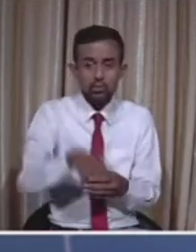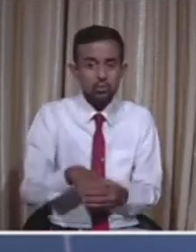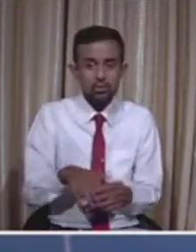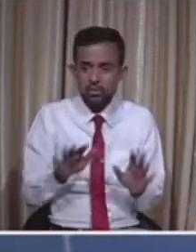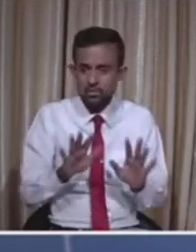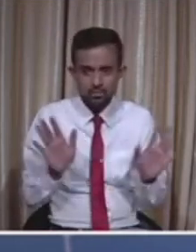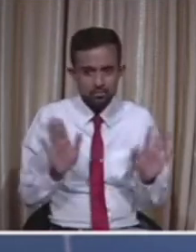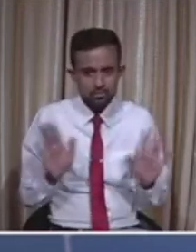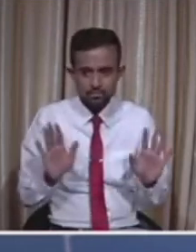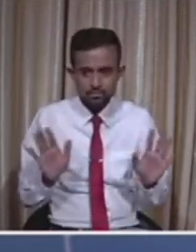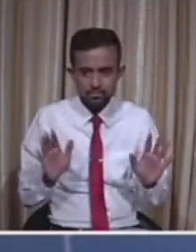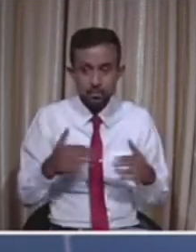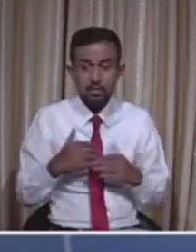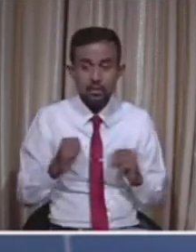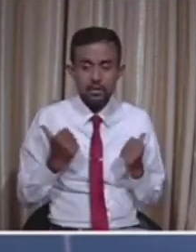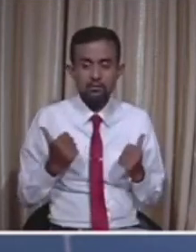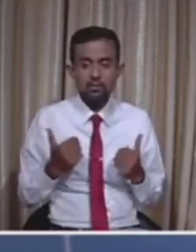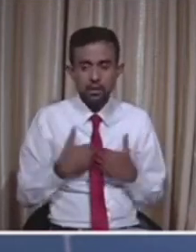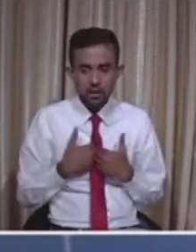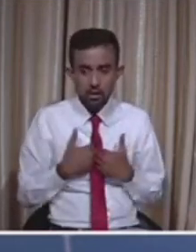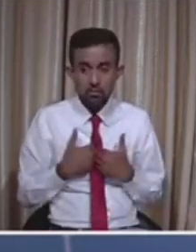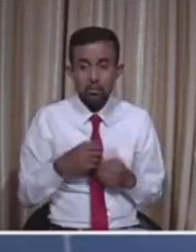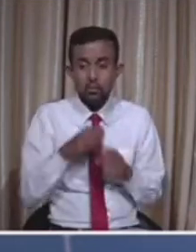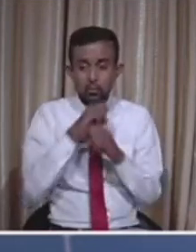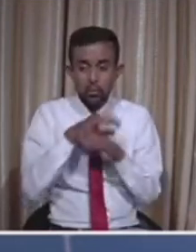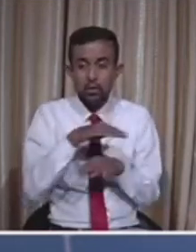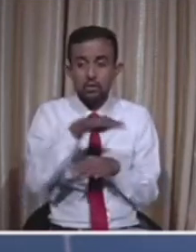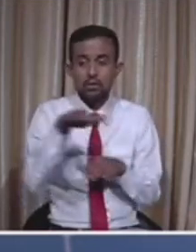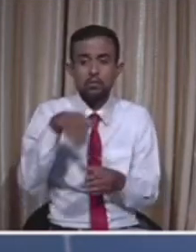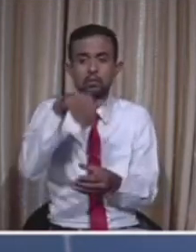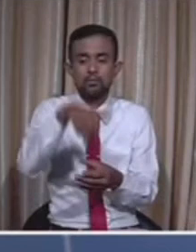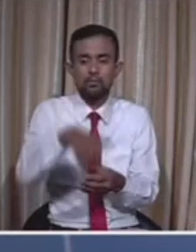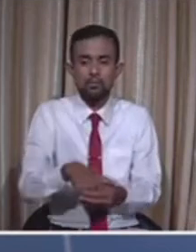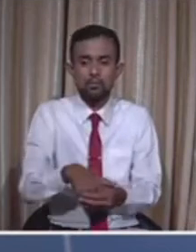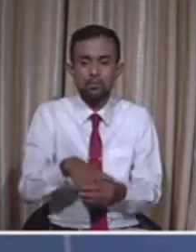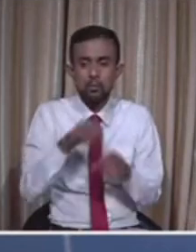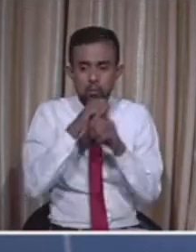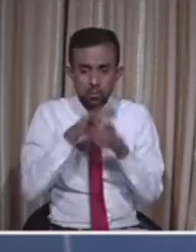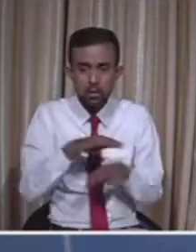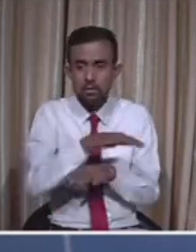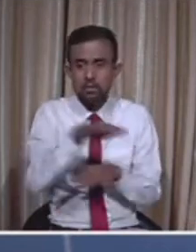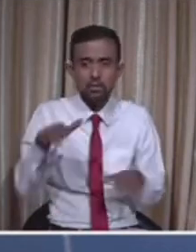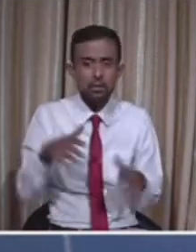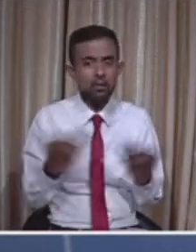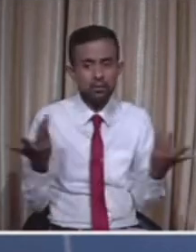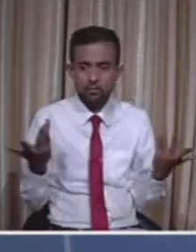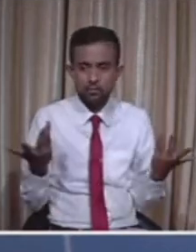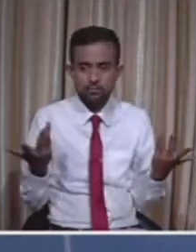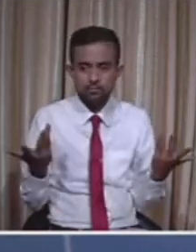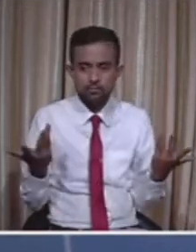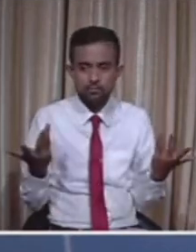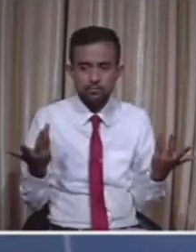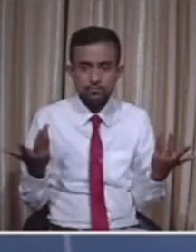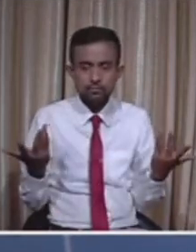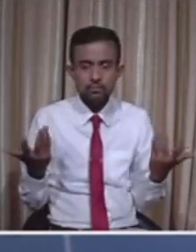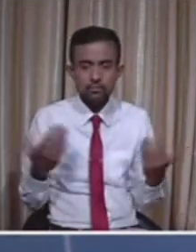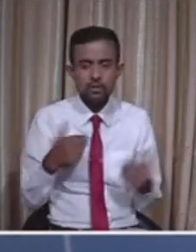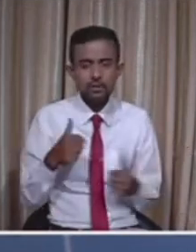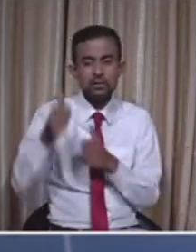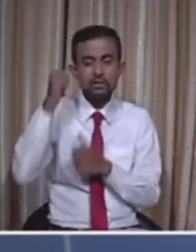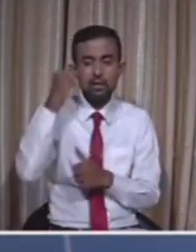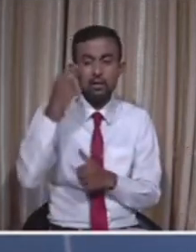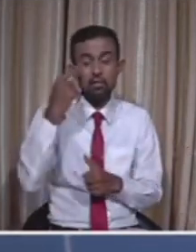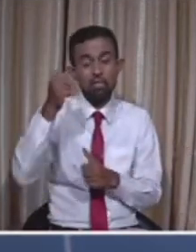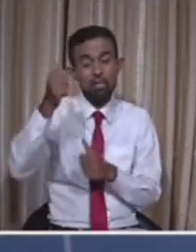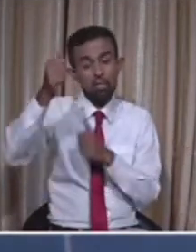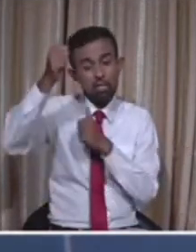බෑ. අපි ජීවත් වෙන්නේ අපි විශ්වාස කරන්නේ ශිෂ්ට සම්පන්න සමාජයක් කියලා. දැන් මේක ශිෂ්ට සම්පන්න සමාජයක් නෙවෙයි තමයි. අපි ඉතිහාසය දැක්කේ